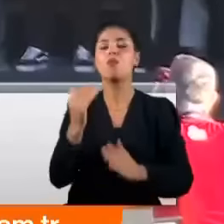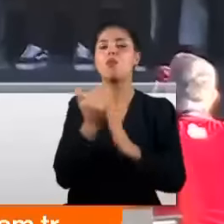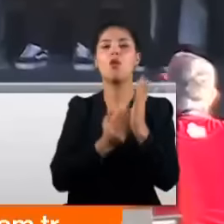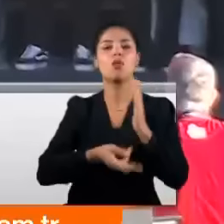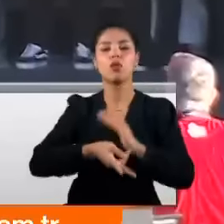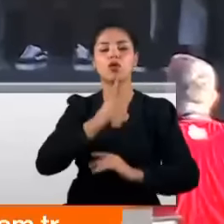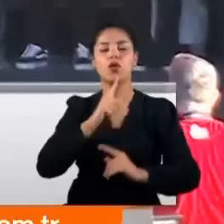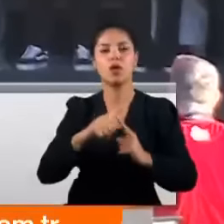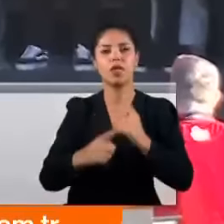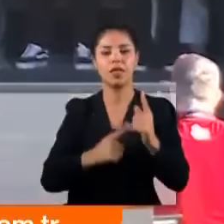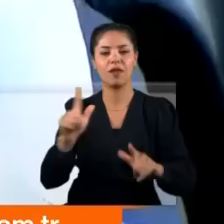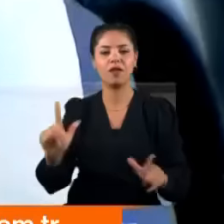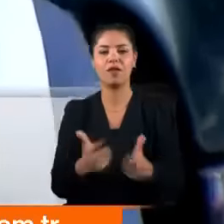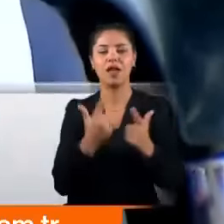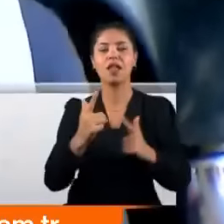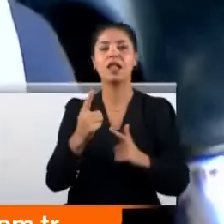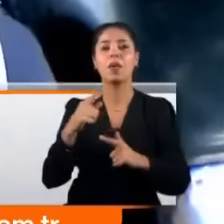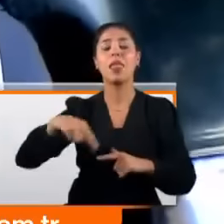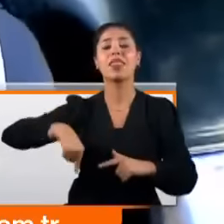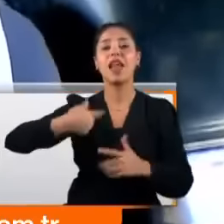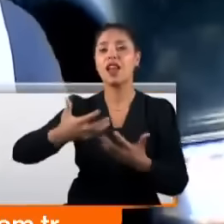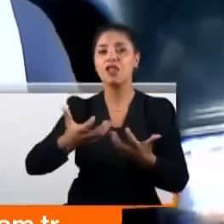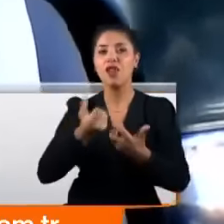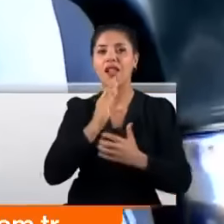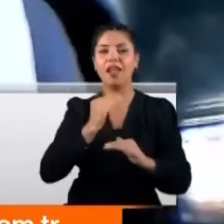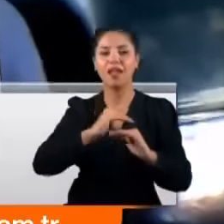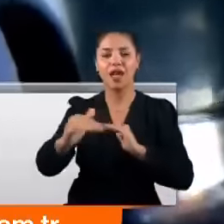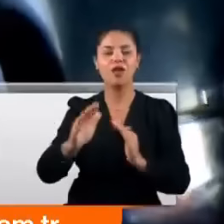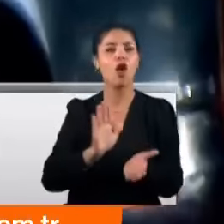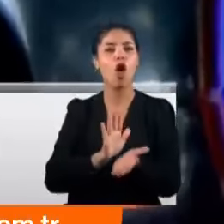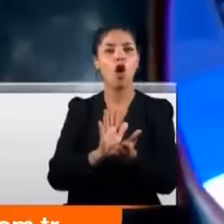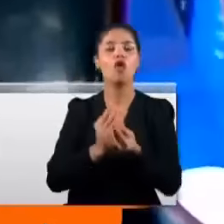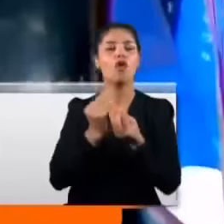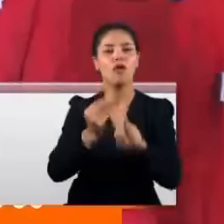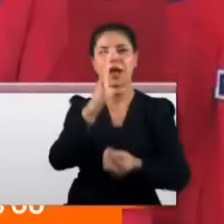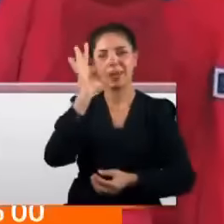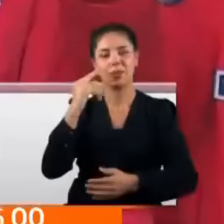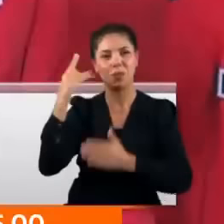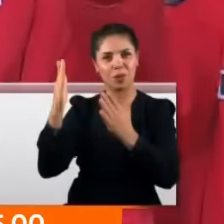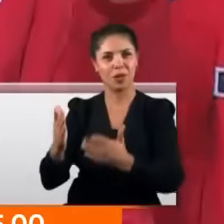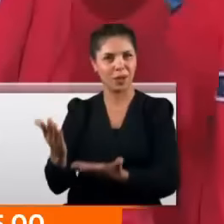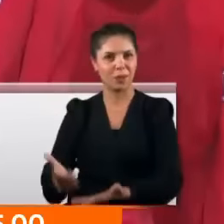Teknofest yarışmalarında dereceye giren gençler ödüllerini Erdoğan'ın elinden aldı.